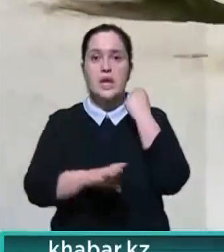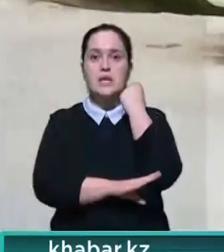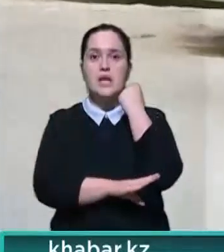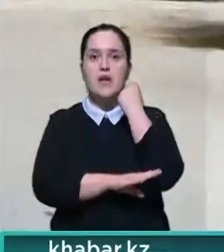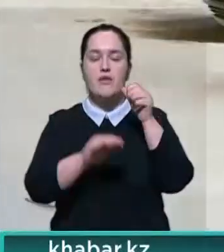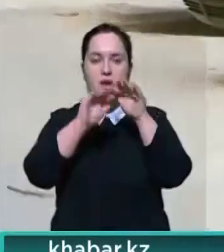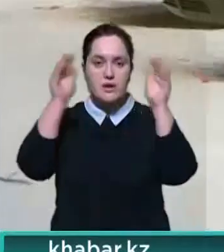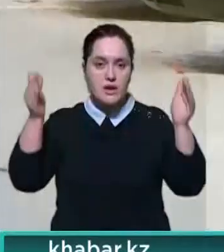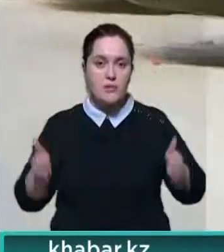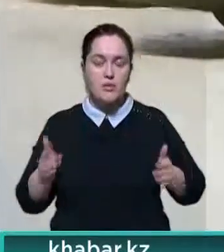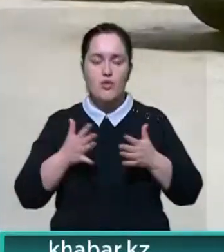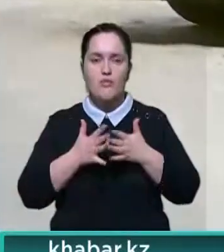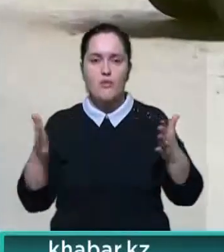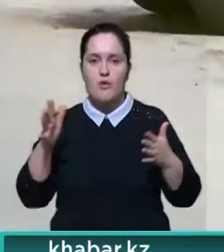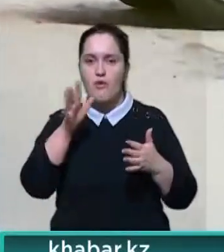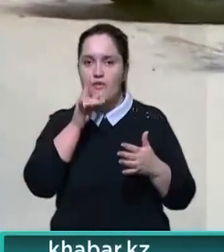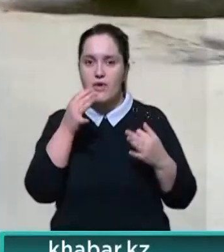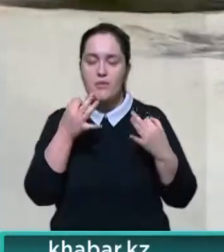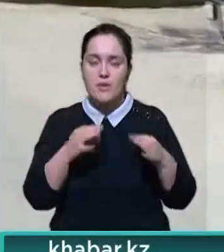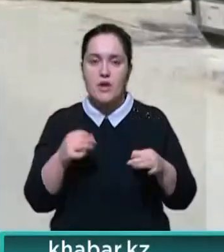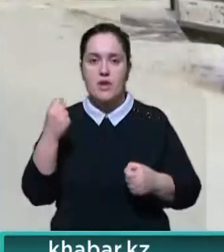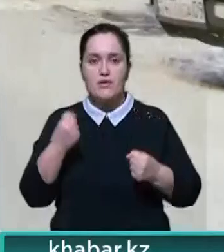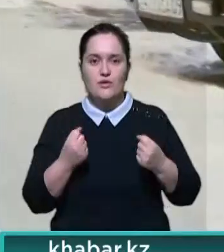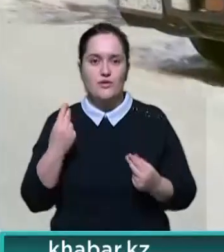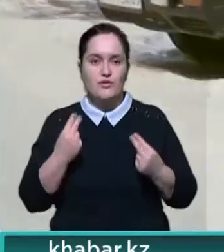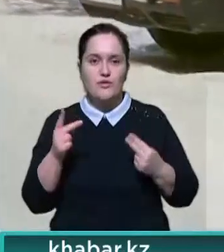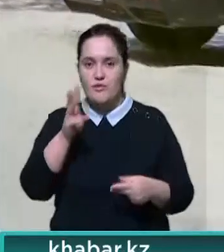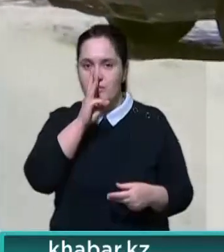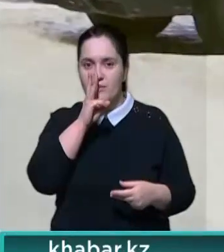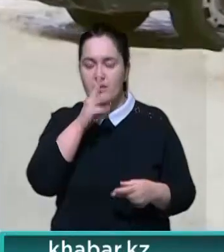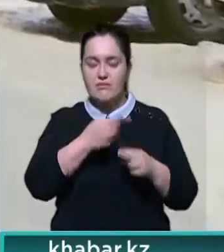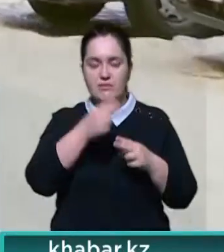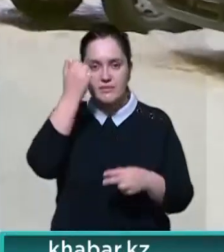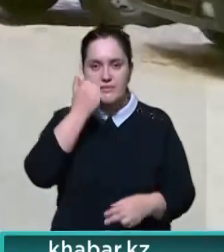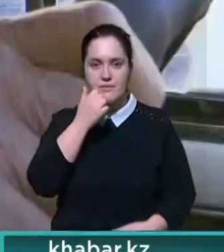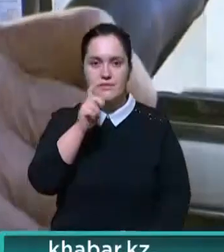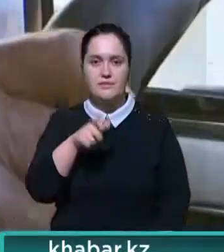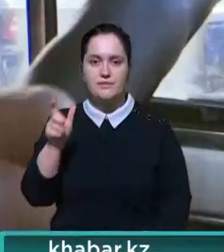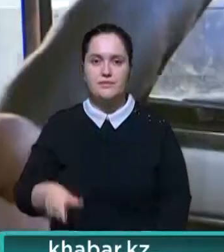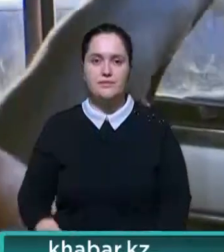кабиной. Большую часть свободного времени проводит в автомобиле. Шутит, что его зарплата – это благодарность клиентов.